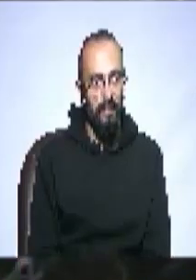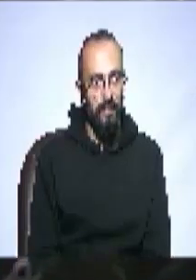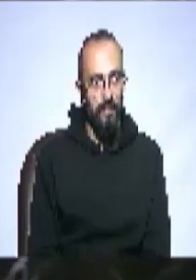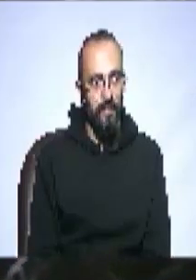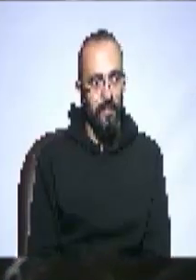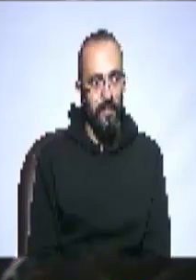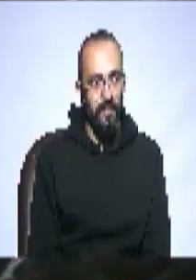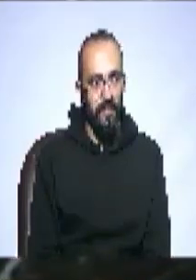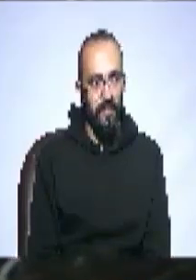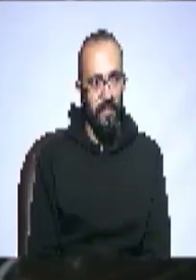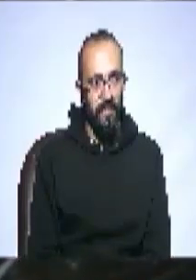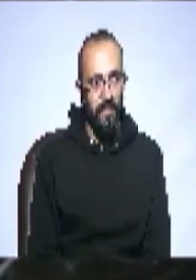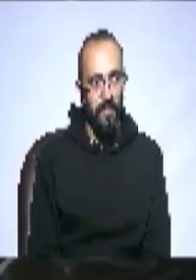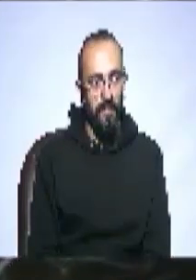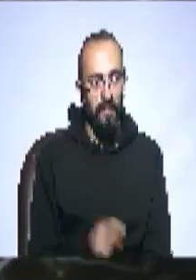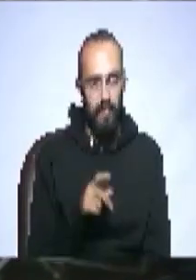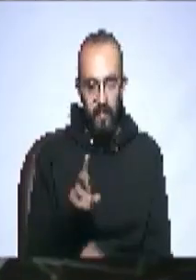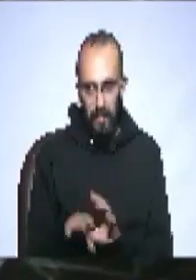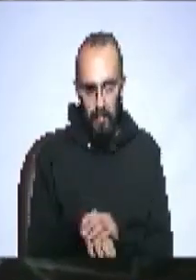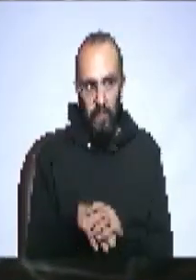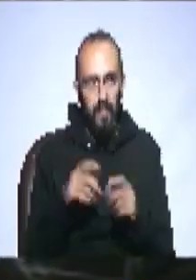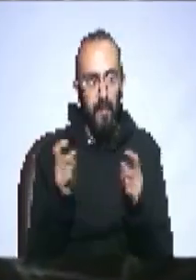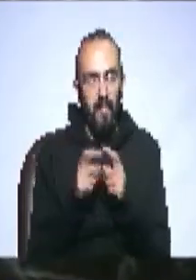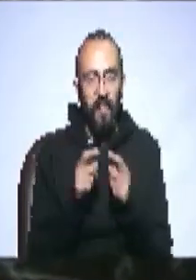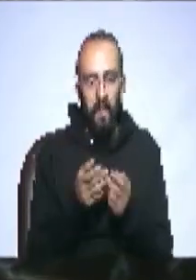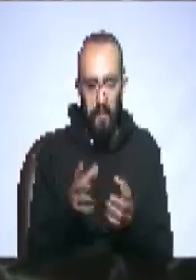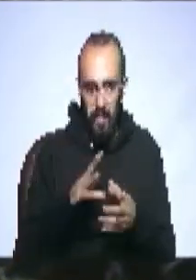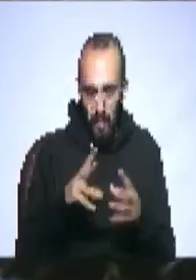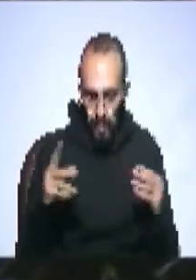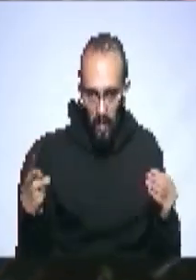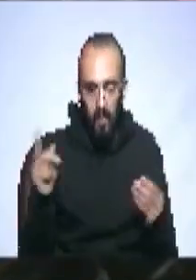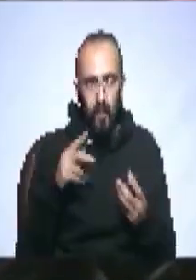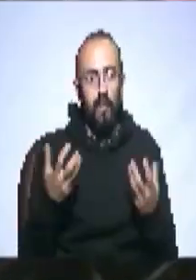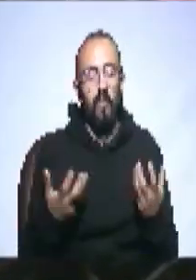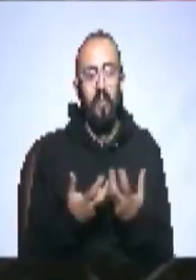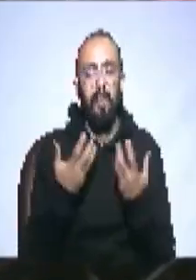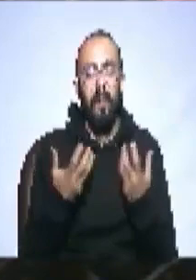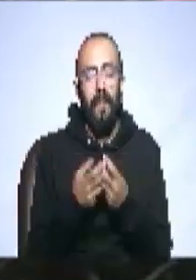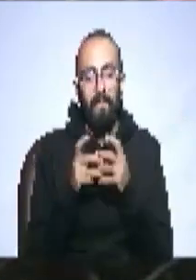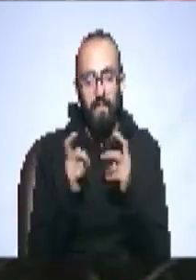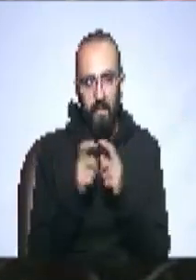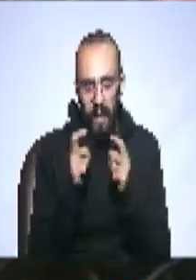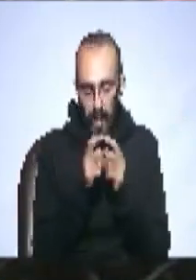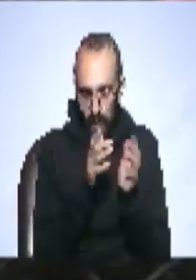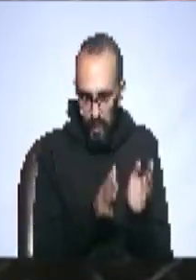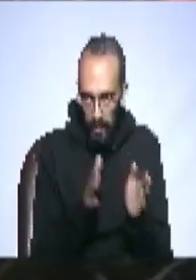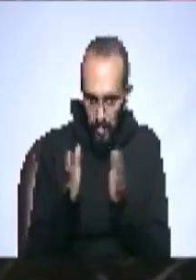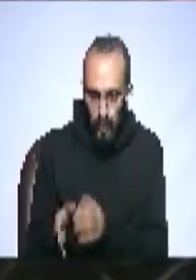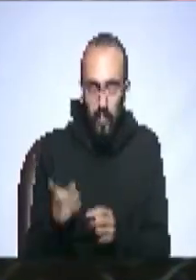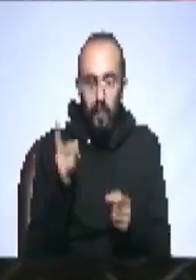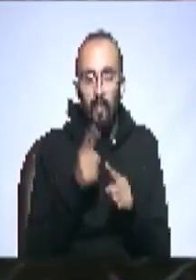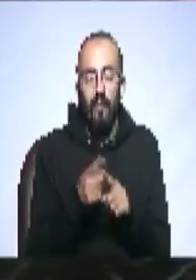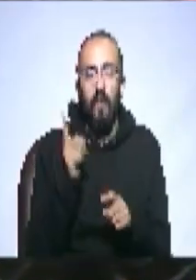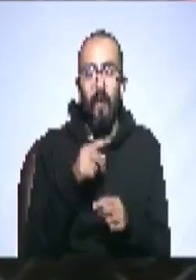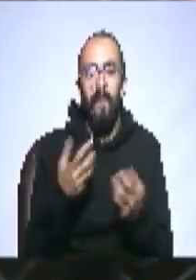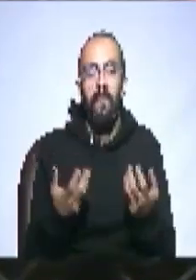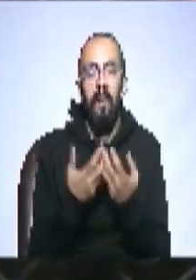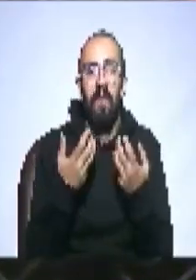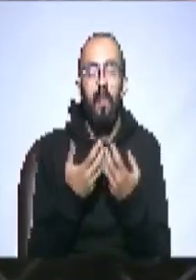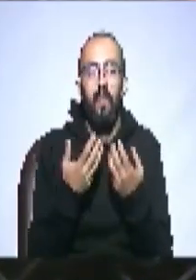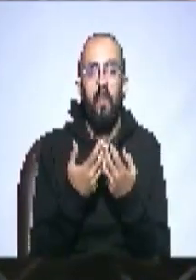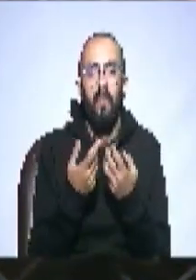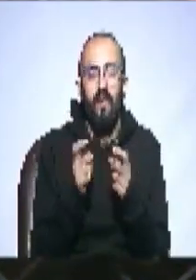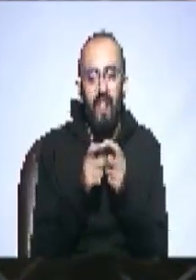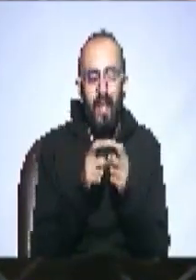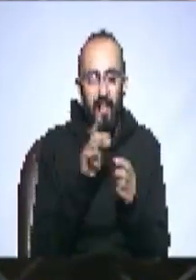طيب عملنا صينية الفراخ بالبطاطا، وعملنا سلطة الفراخ، والفراخ اللي محطوطة على